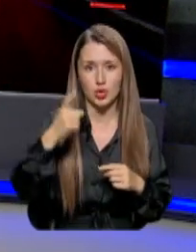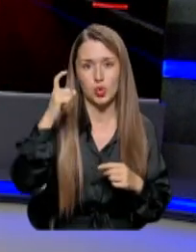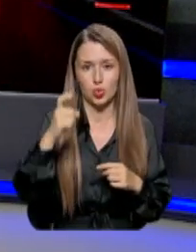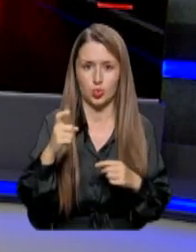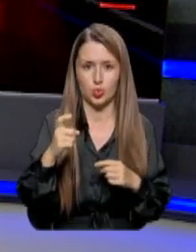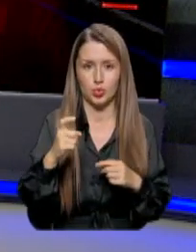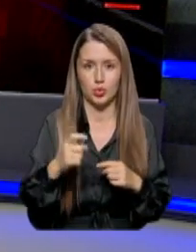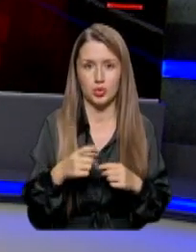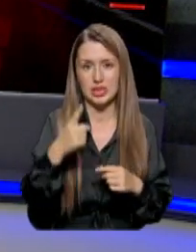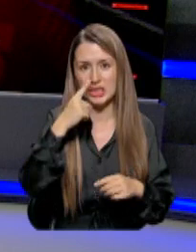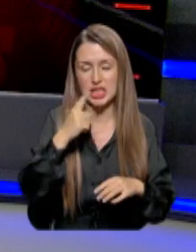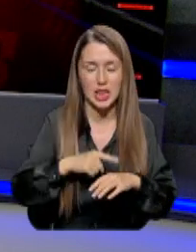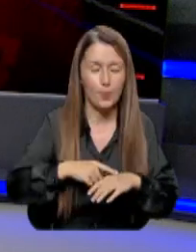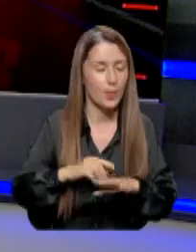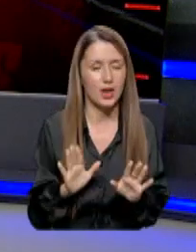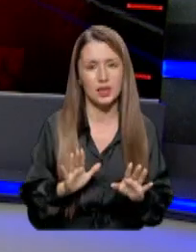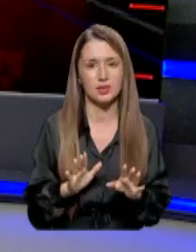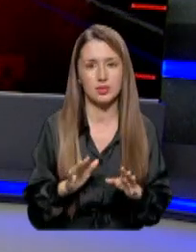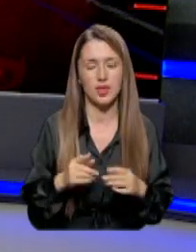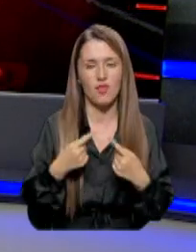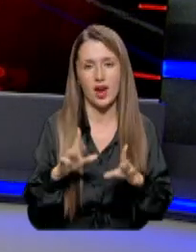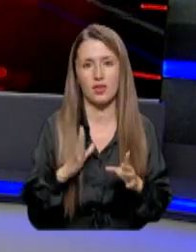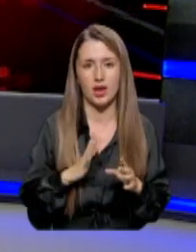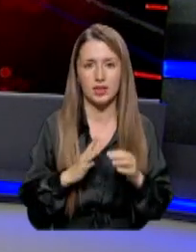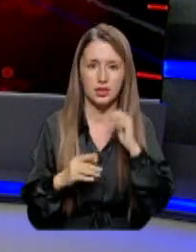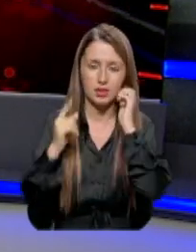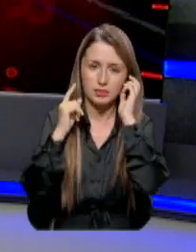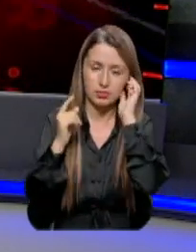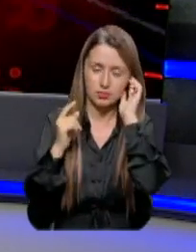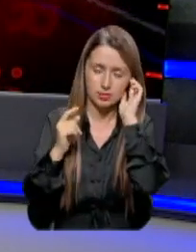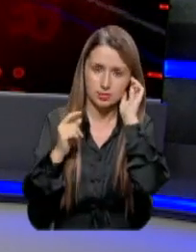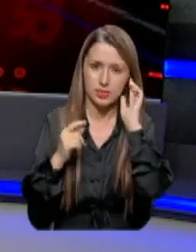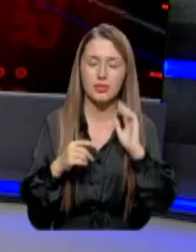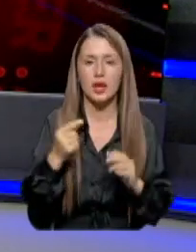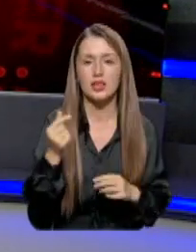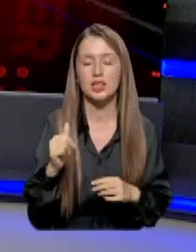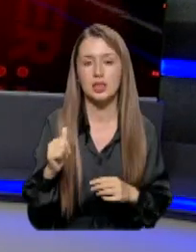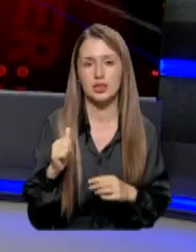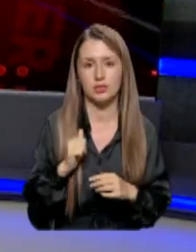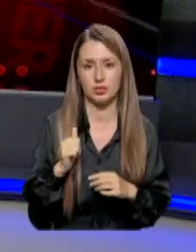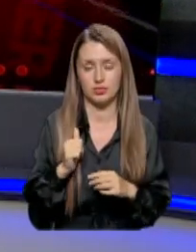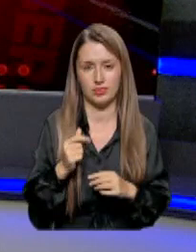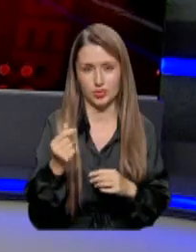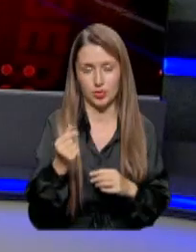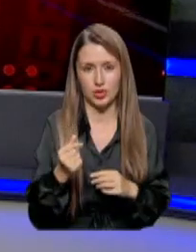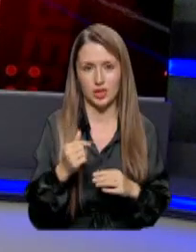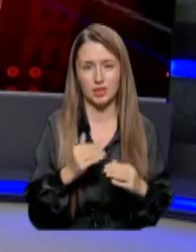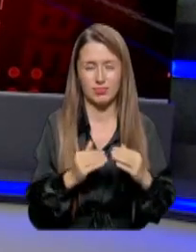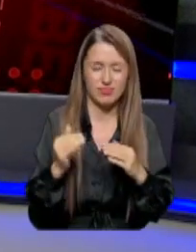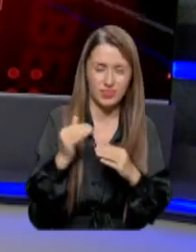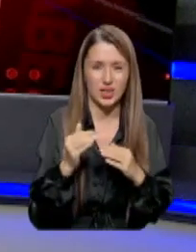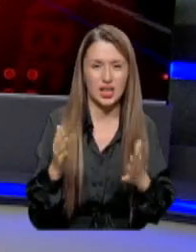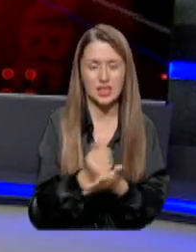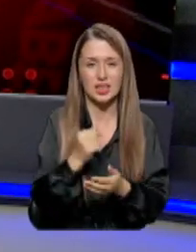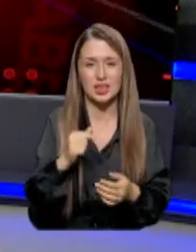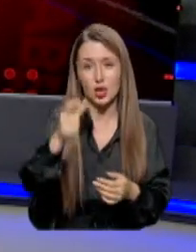%9. İnanılmaz bir uçurum var. Avrupa'da %9'u asgari ücret ve biraz üstünü kazanırken Türkiye'de bu